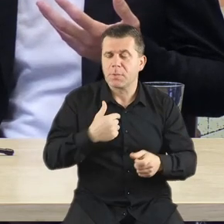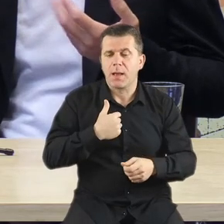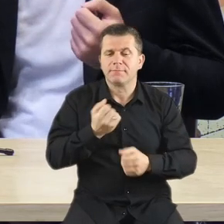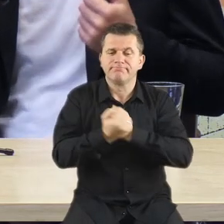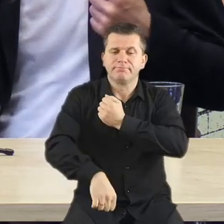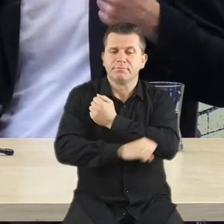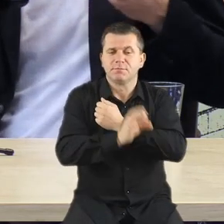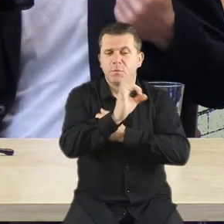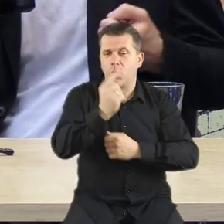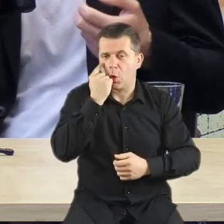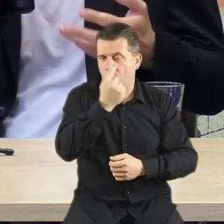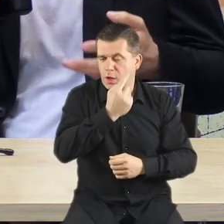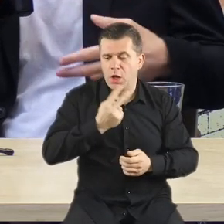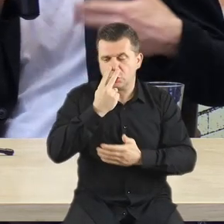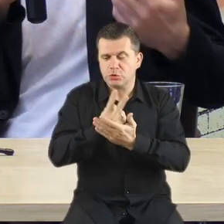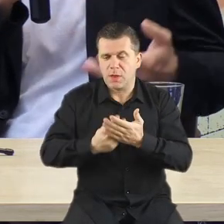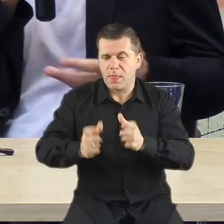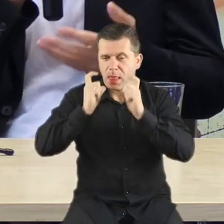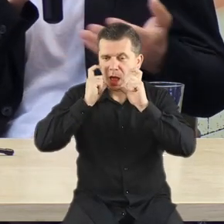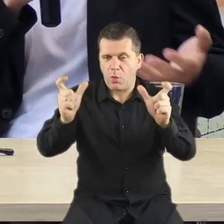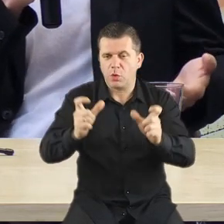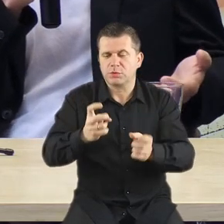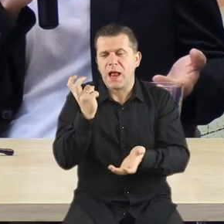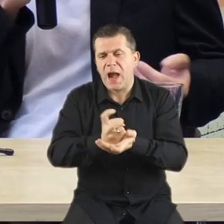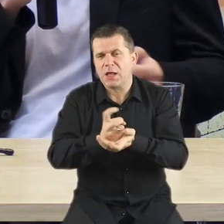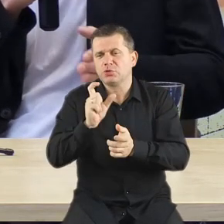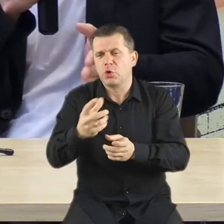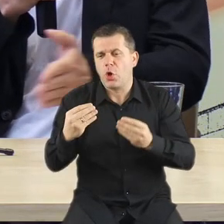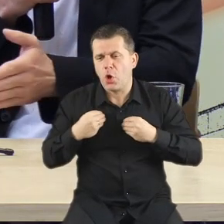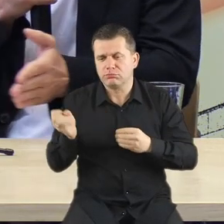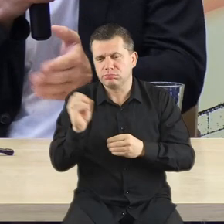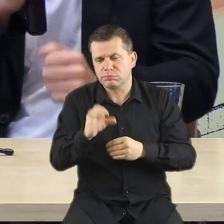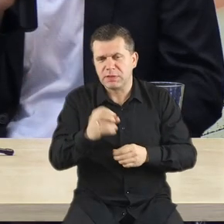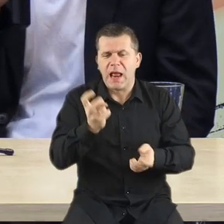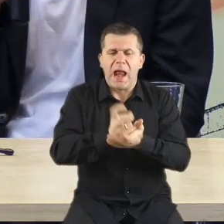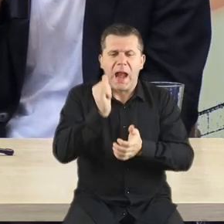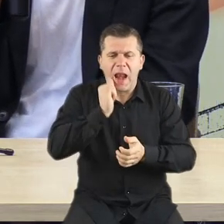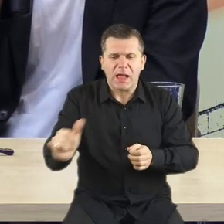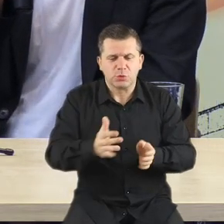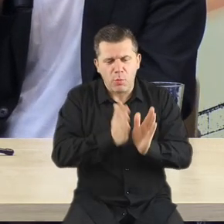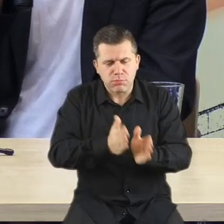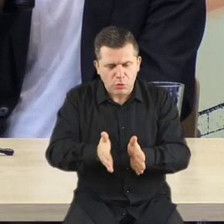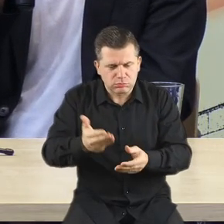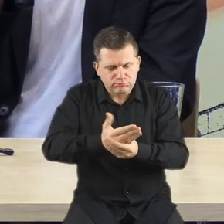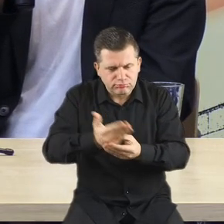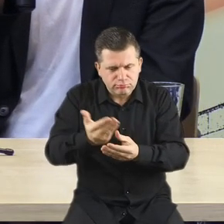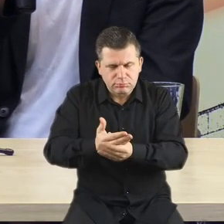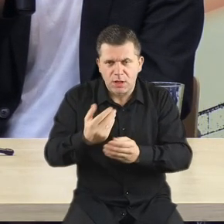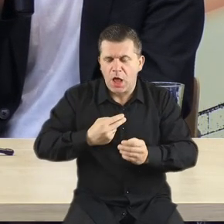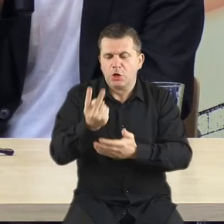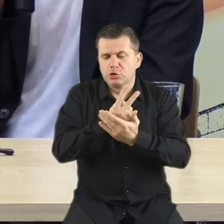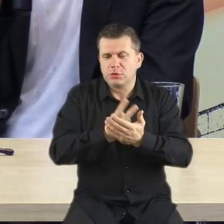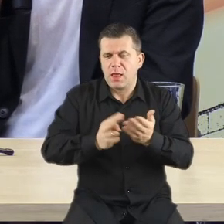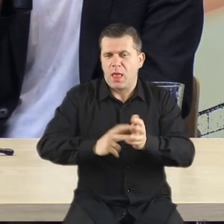oczami. Czytałem jej na głos korespondencję, która do niej przychodziła, sortowaliśmy te listy, czytałem jej na